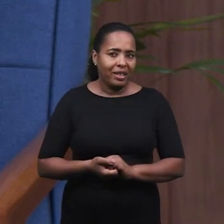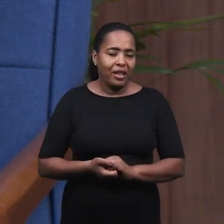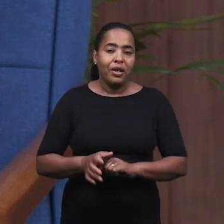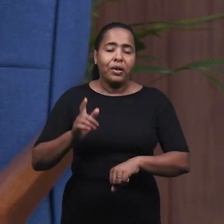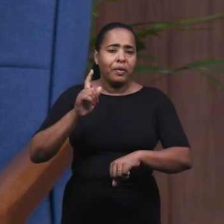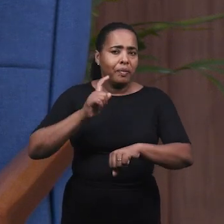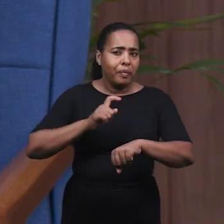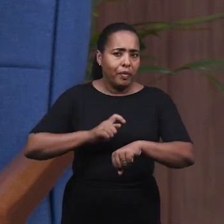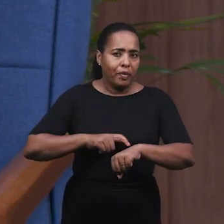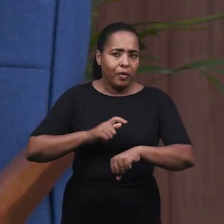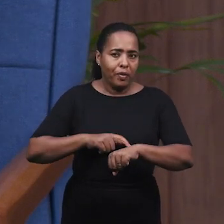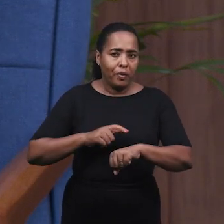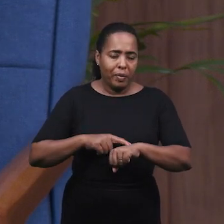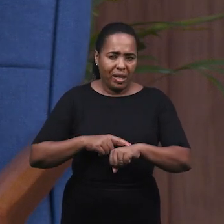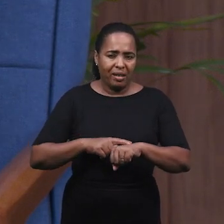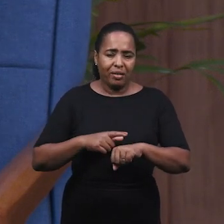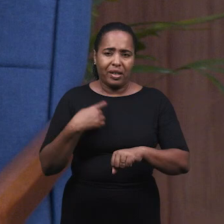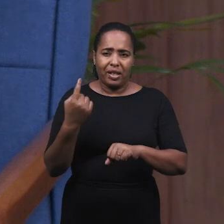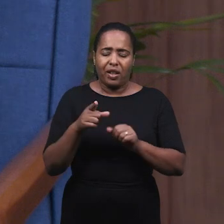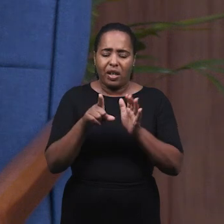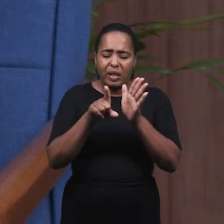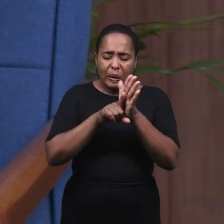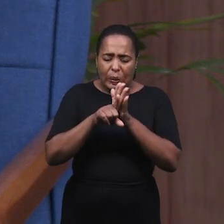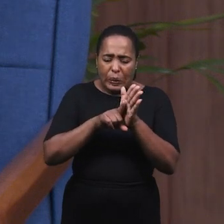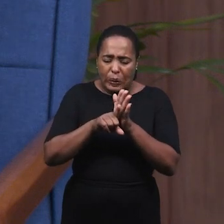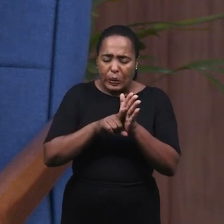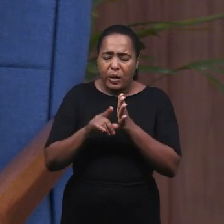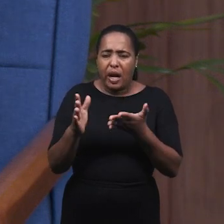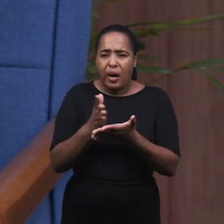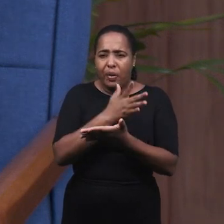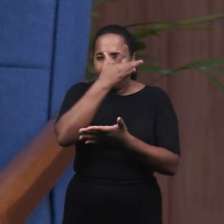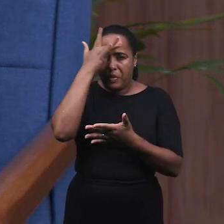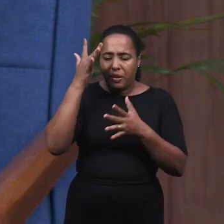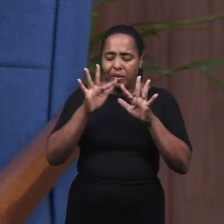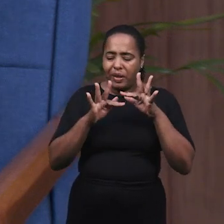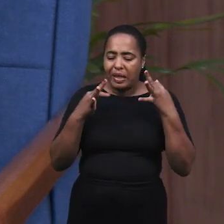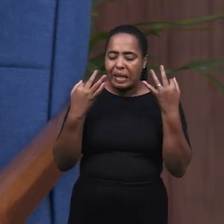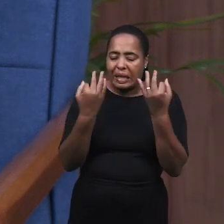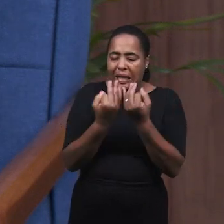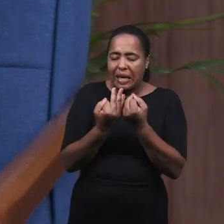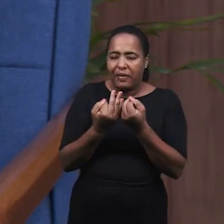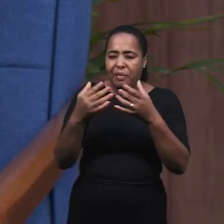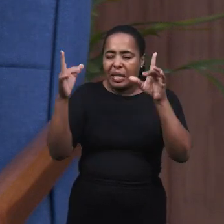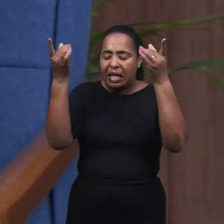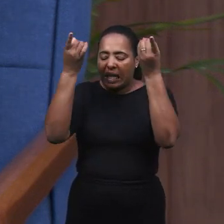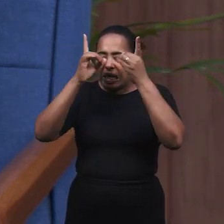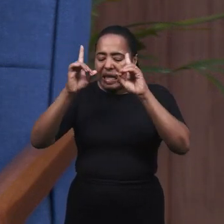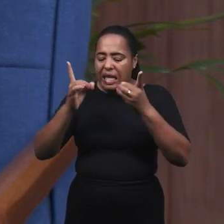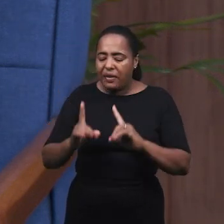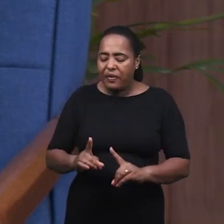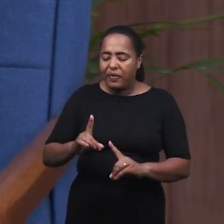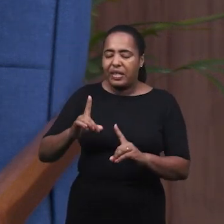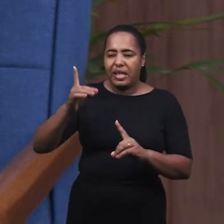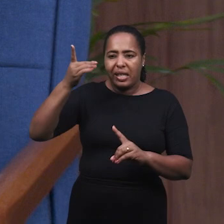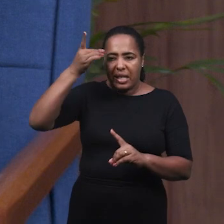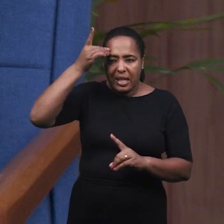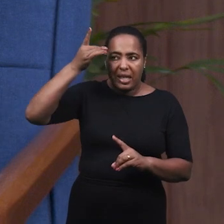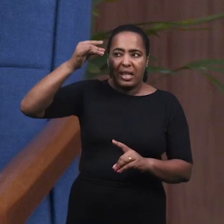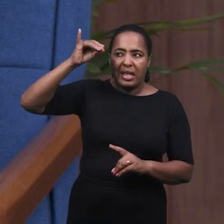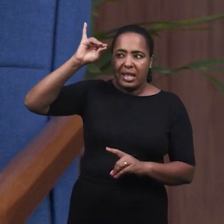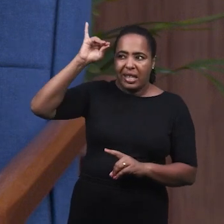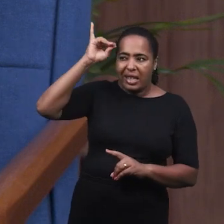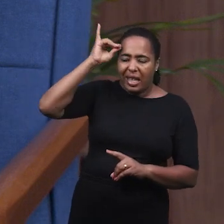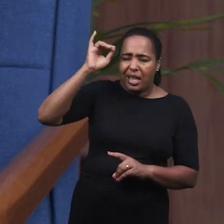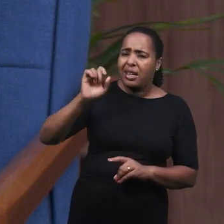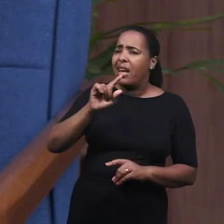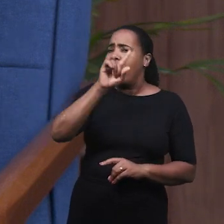Quand nous recevons un diagnostic de quelqu'un de notre famille qui a une déficience intellectuelle, c'est quoi exactement cela,